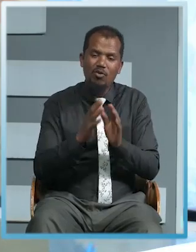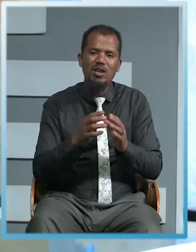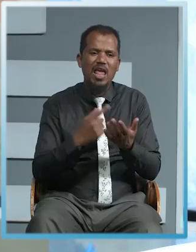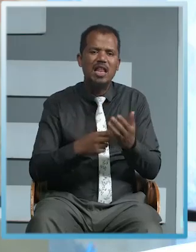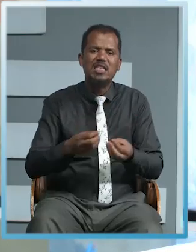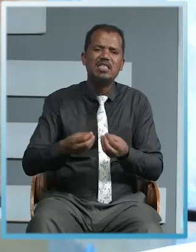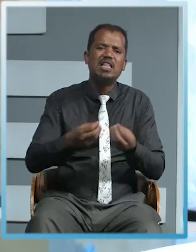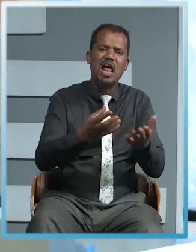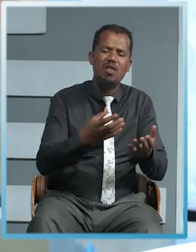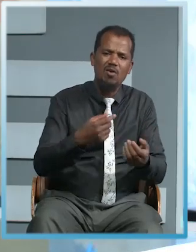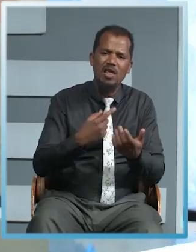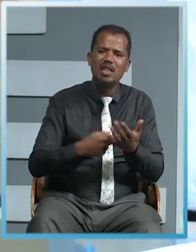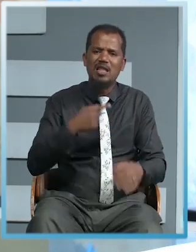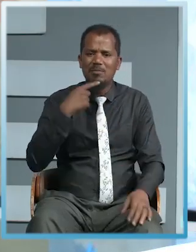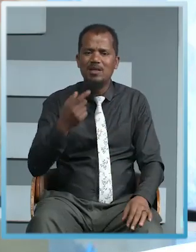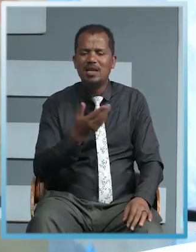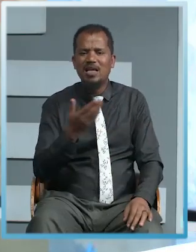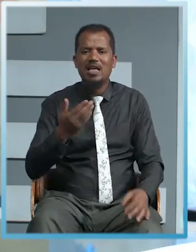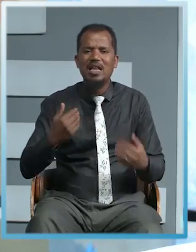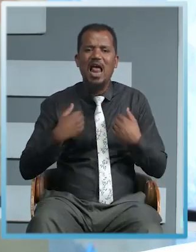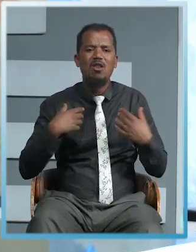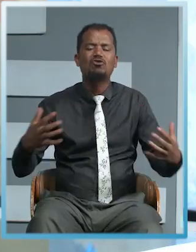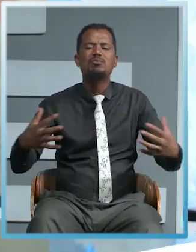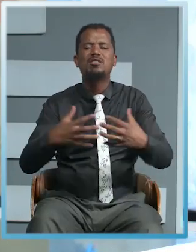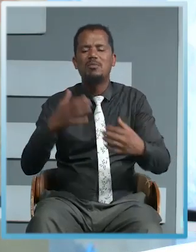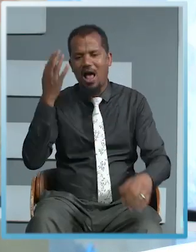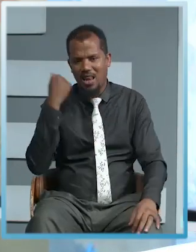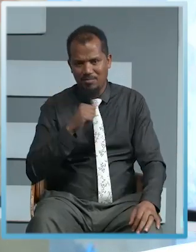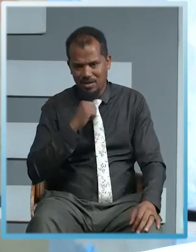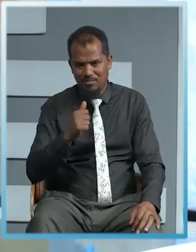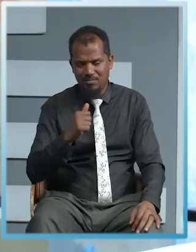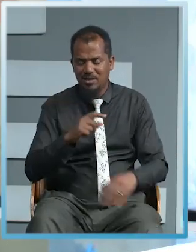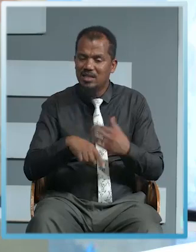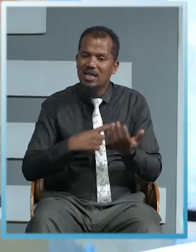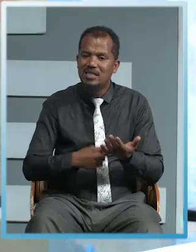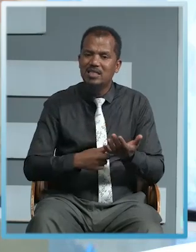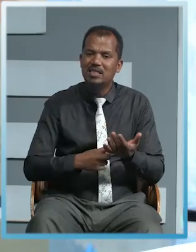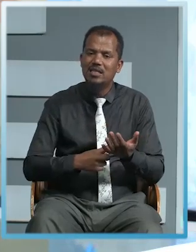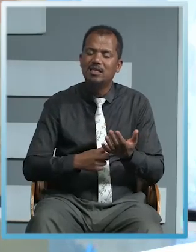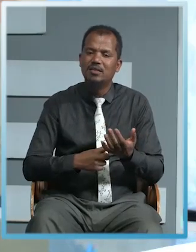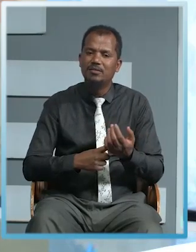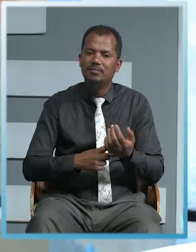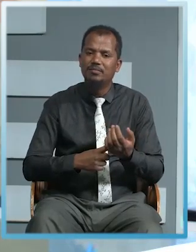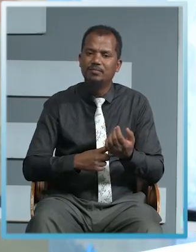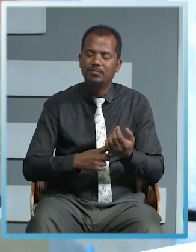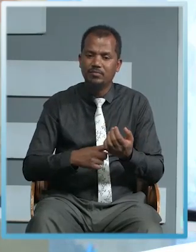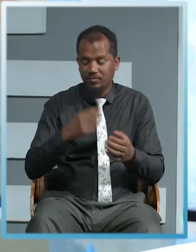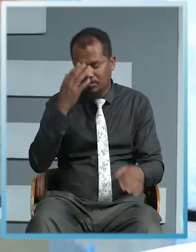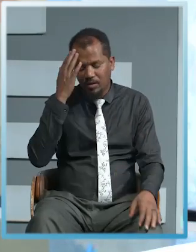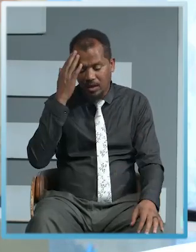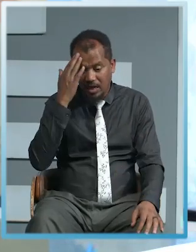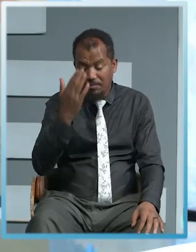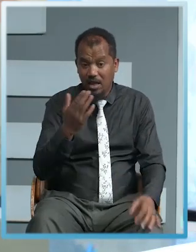حال ساتالو میشکار کربتی میل لگریالو سب سبال نبرم ناسلذی دم